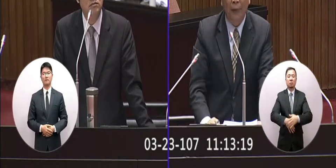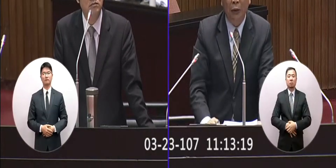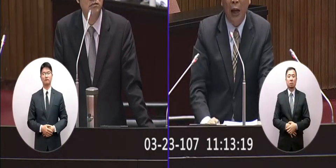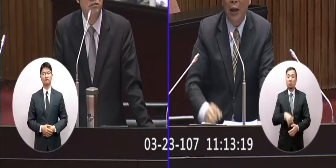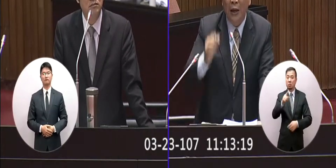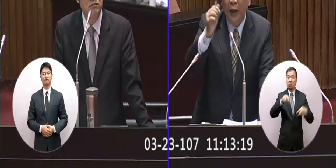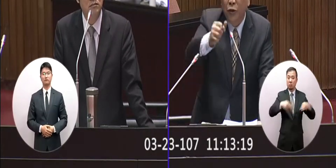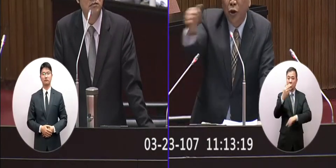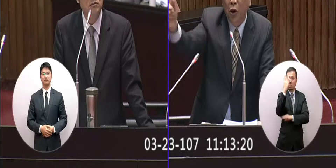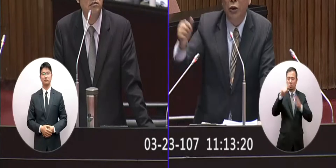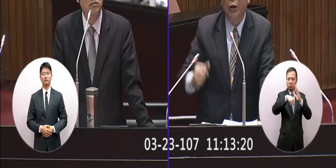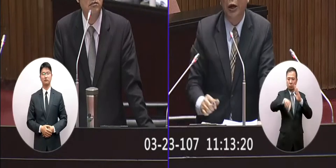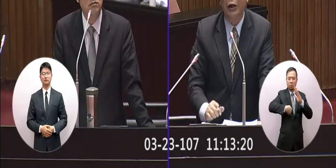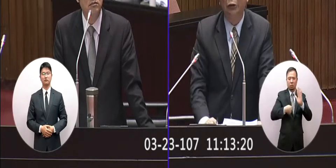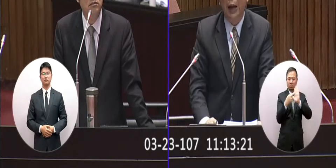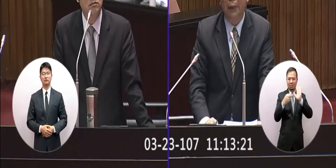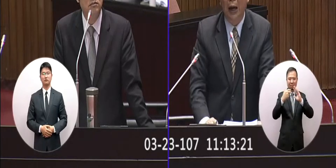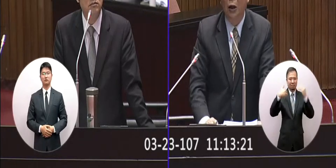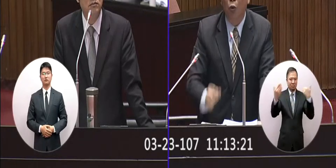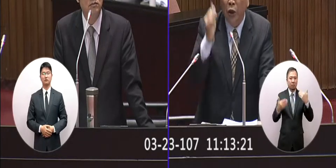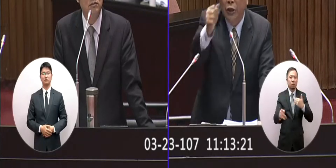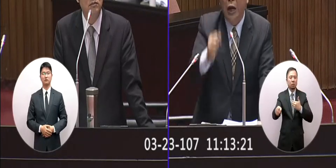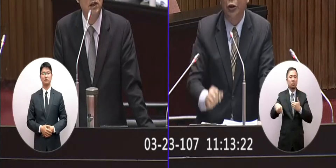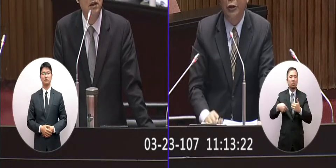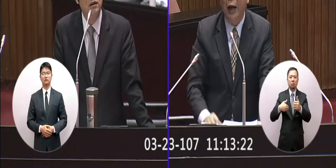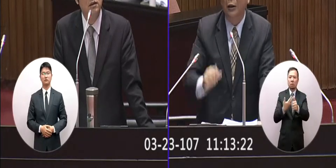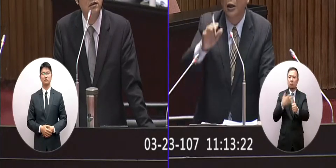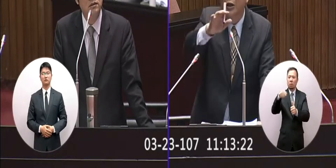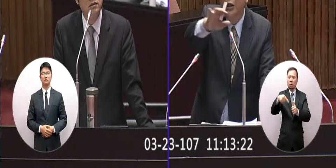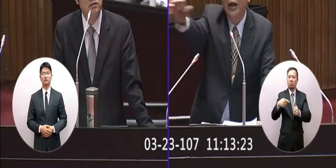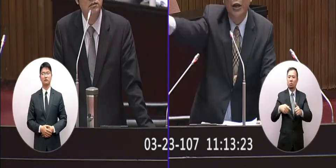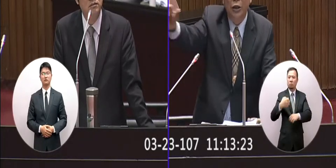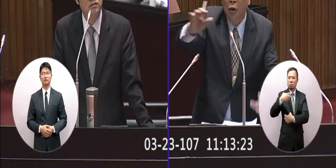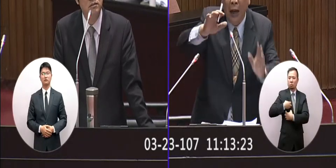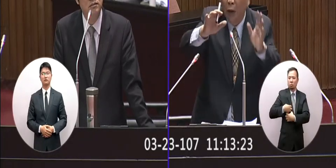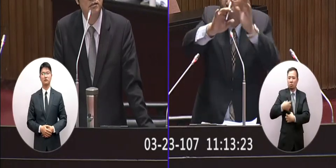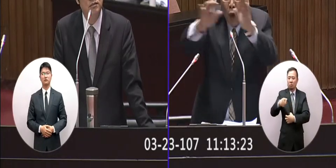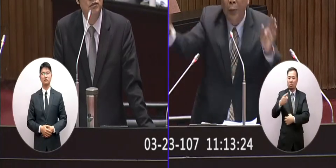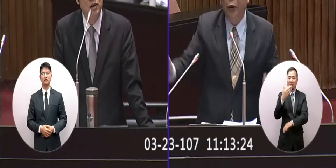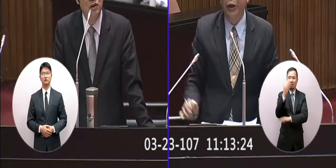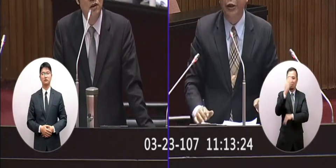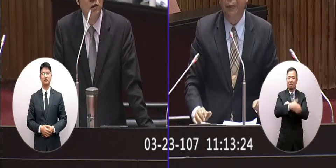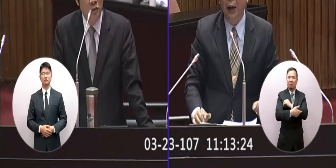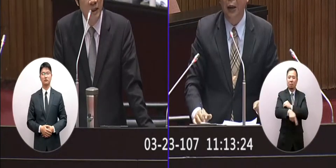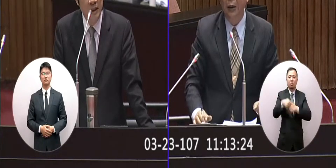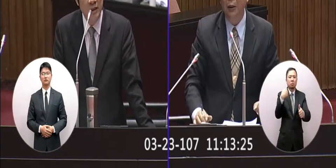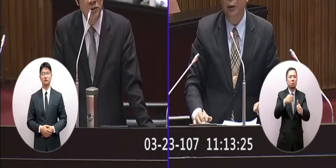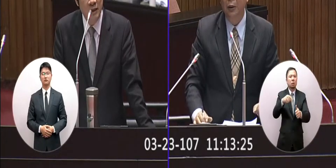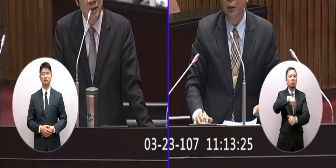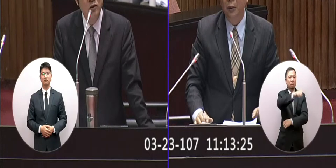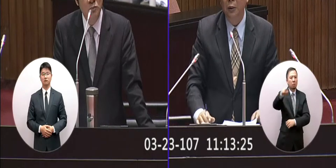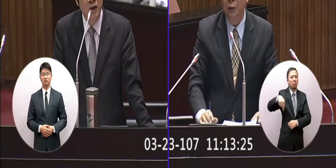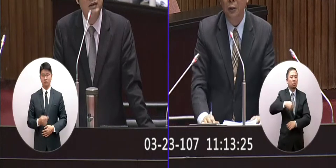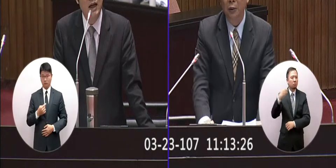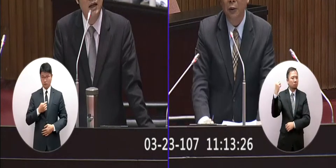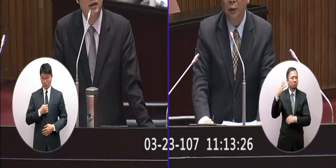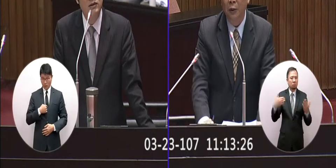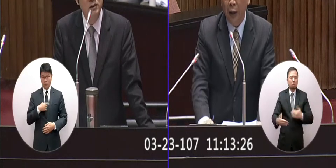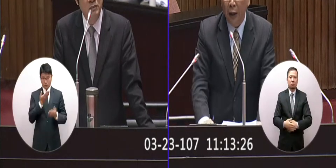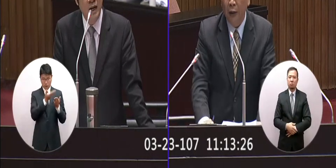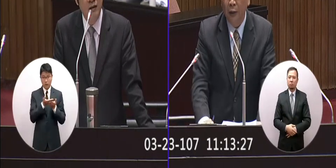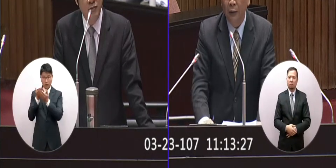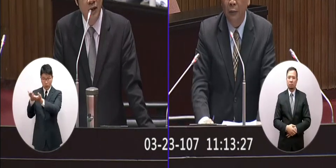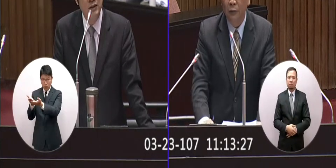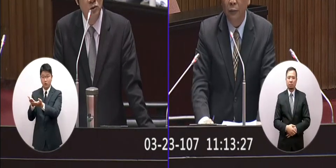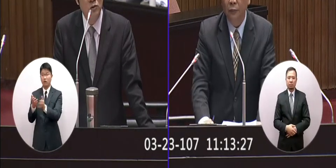做强力的表达，给军工教一个交代嘛。我只要求这样，你哪时候改，我都没有意见嘛。 我们已经用行动表达